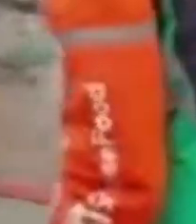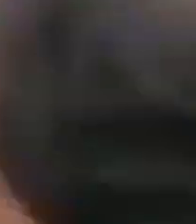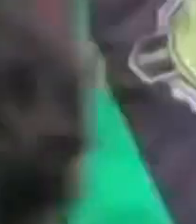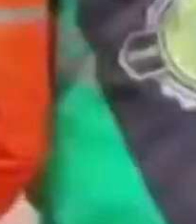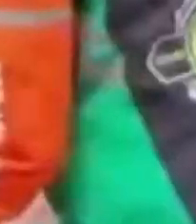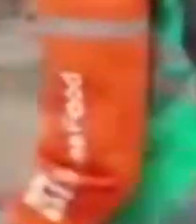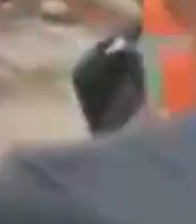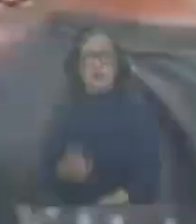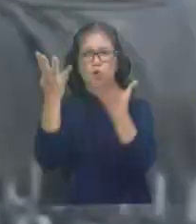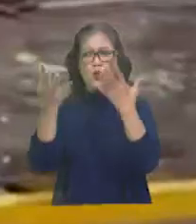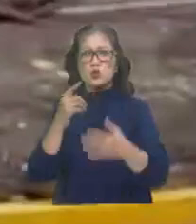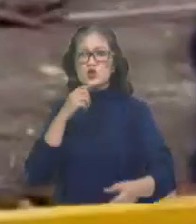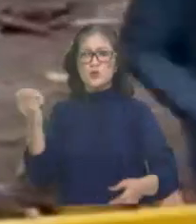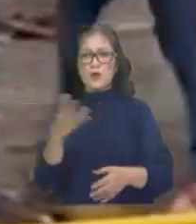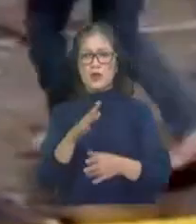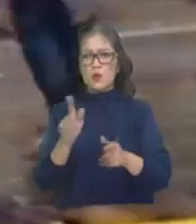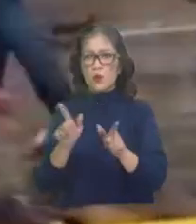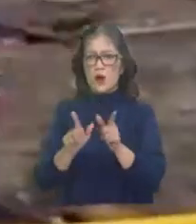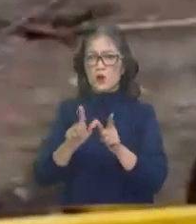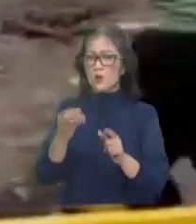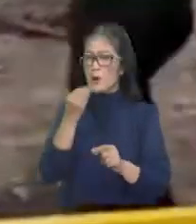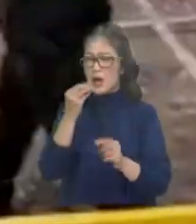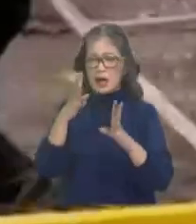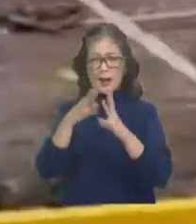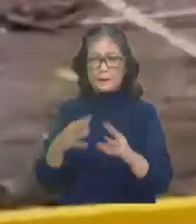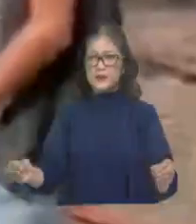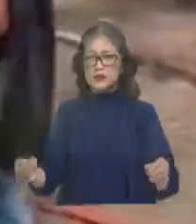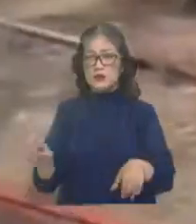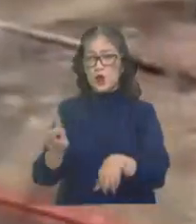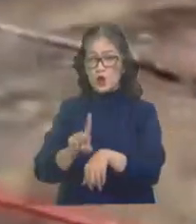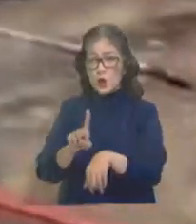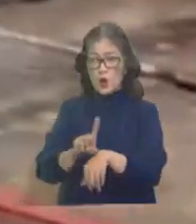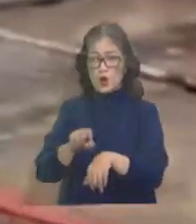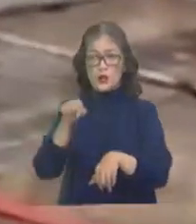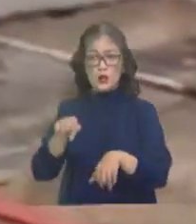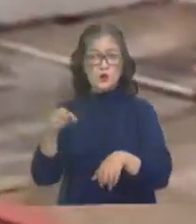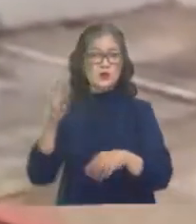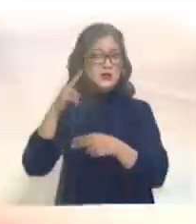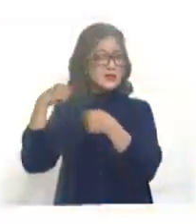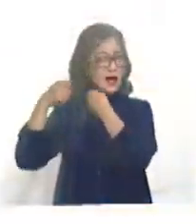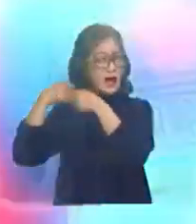menghanguskan seluruh isi warung makan. Besarnya api merembet ke toko kelontong dan salon yang berada di sebelahnya.